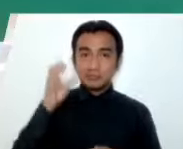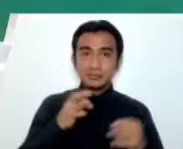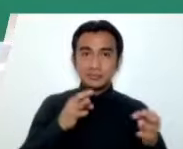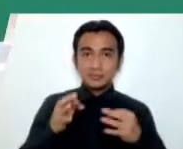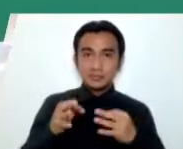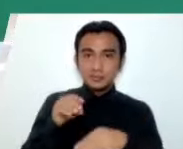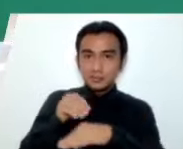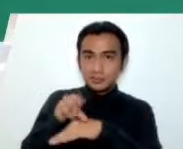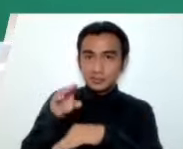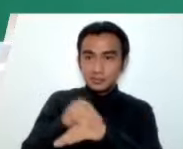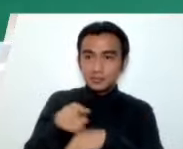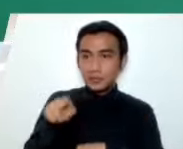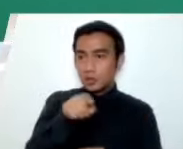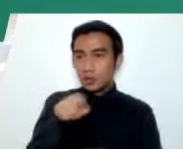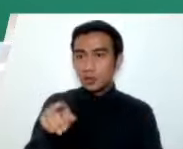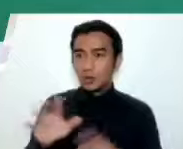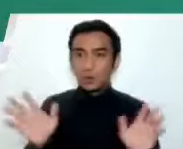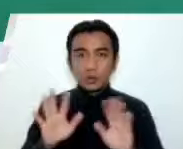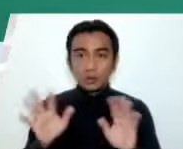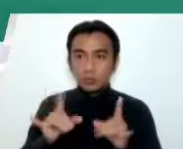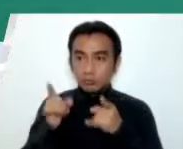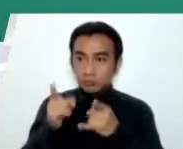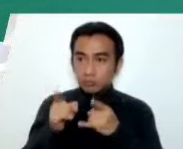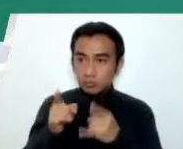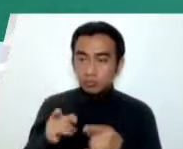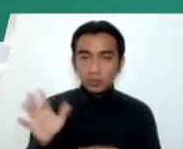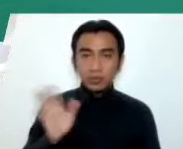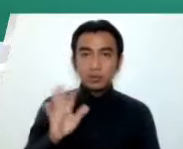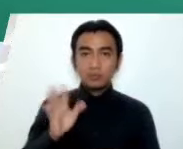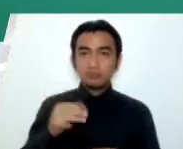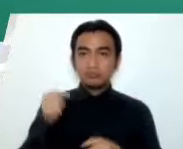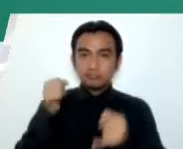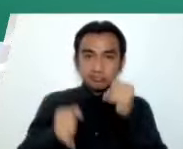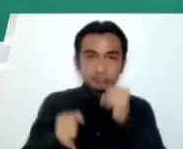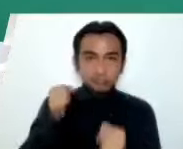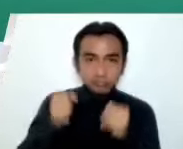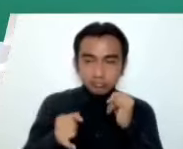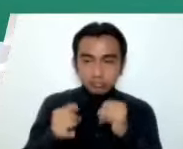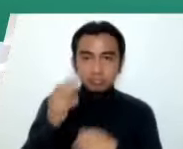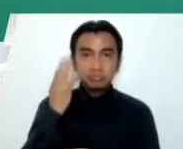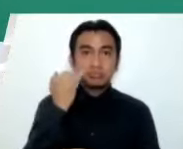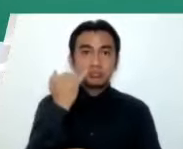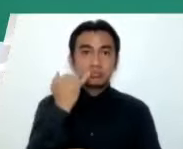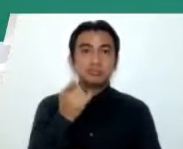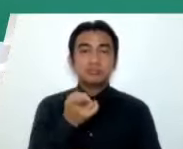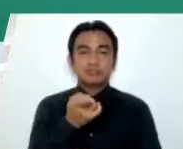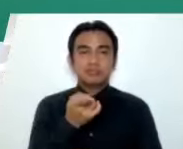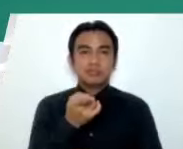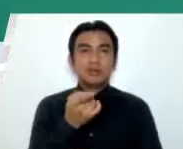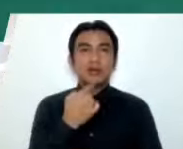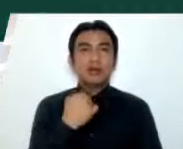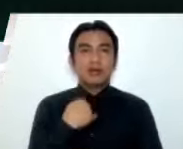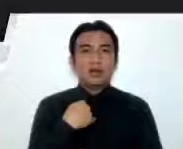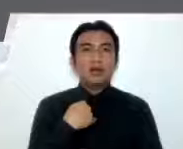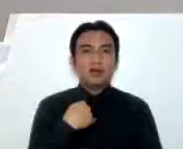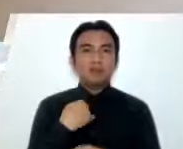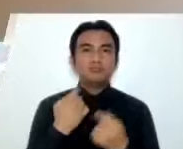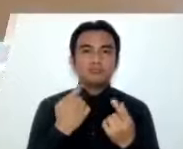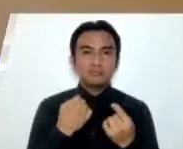huwag kayong mangbubuli, huwag kayong manghuhusga dahil ang ginagawa ko para sa pamilya ko.